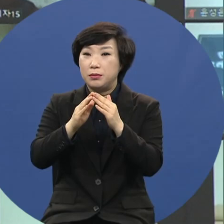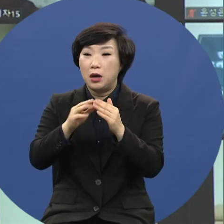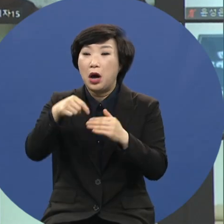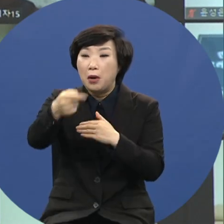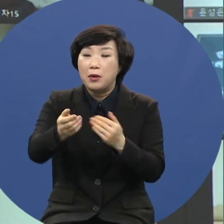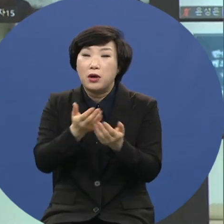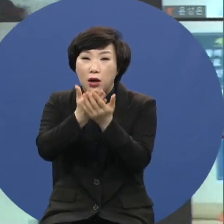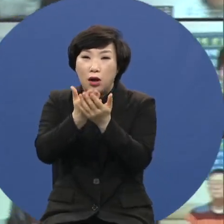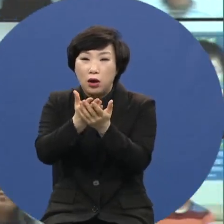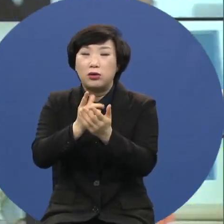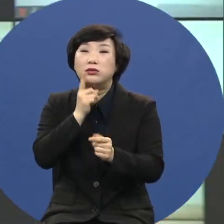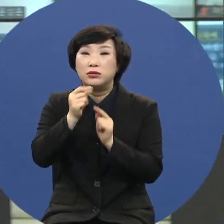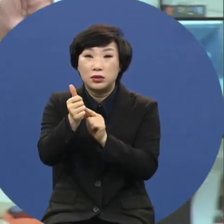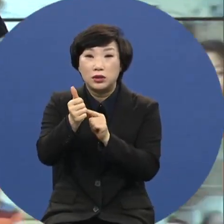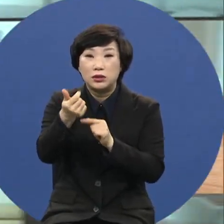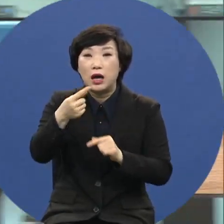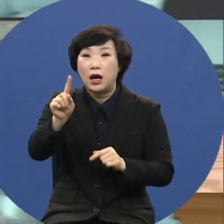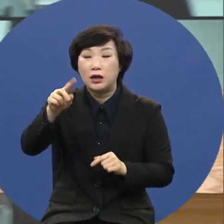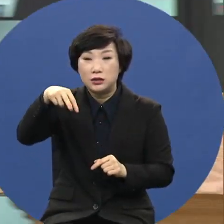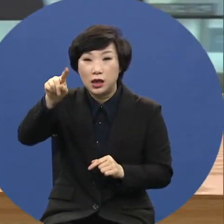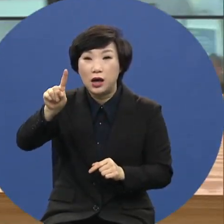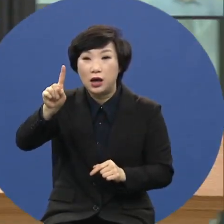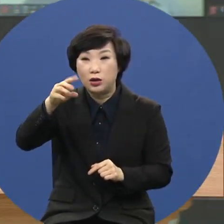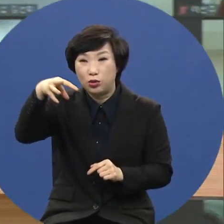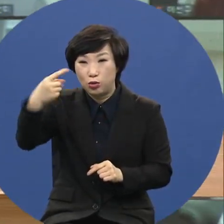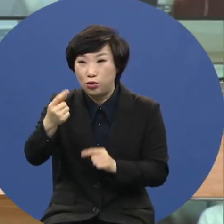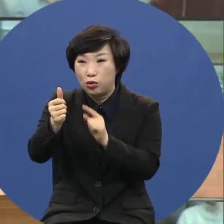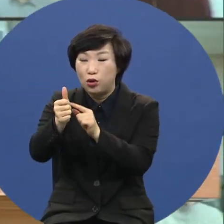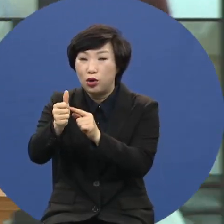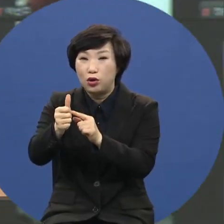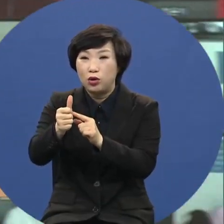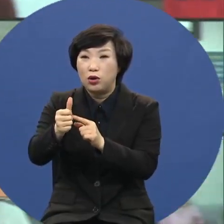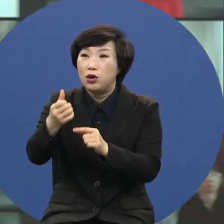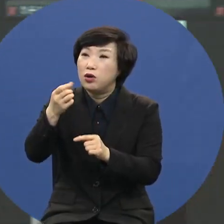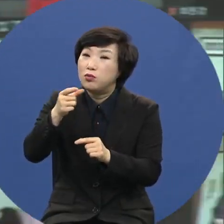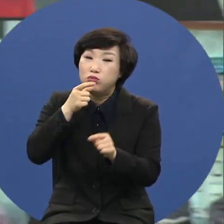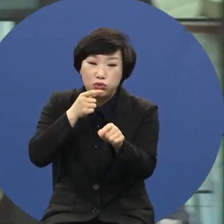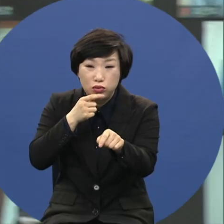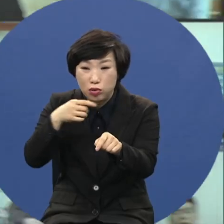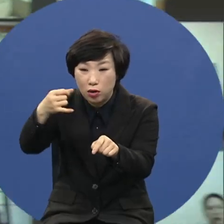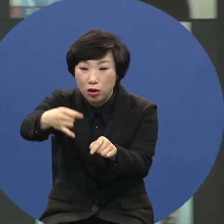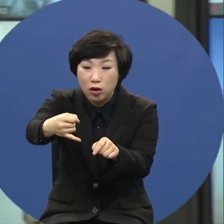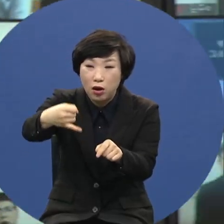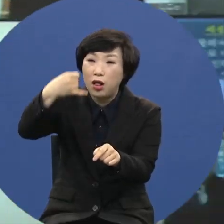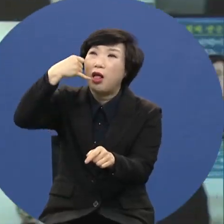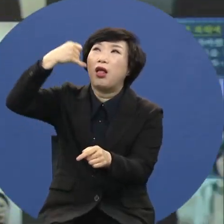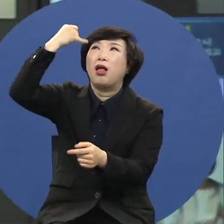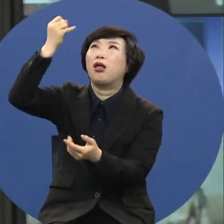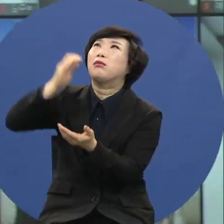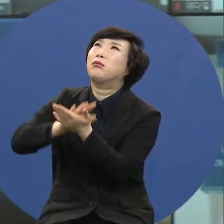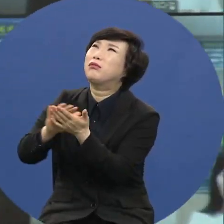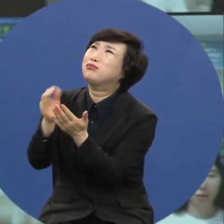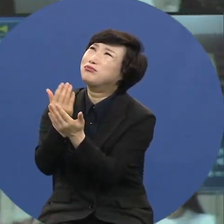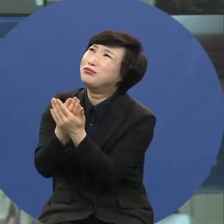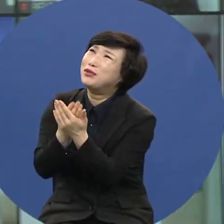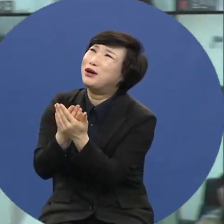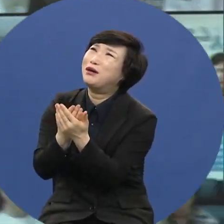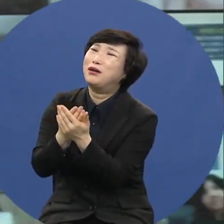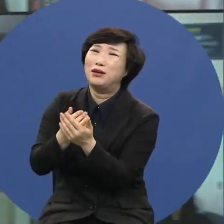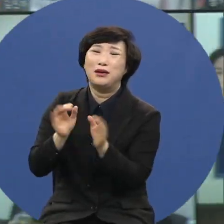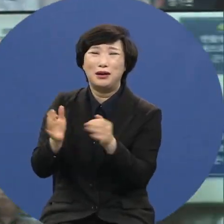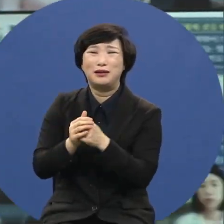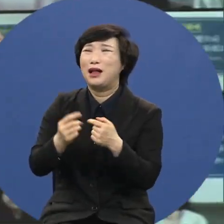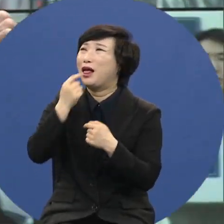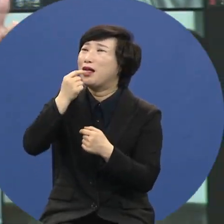거지 나사로의 손끝에 물 좀 찍어서 내 혀를 서늘케 하소서. 내